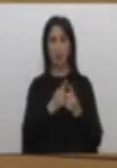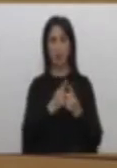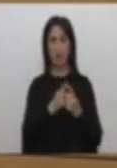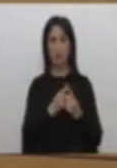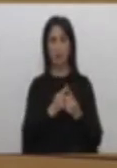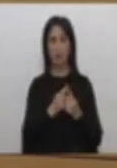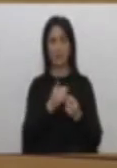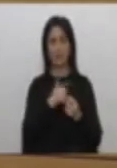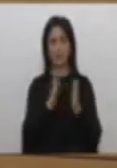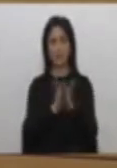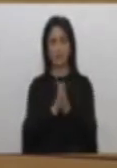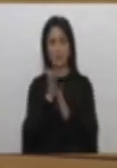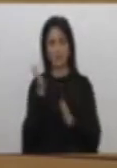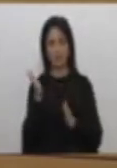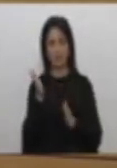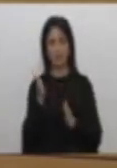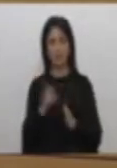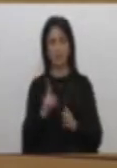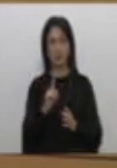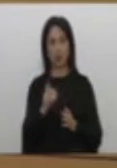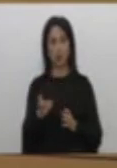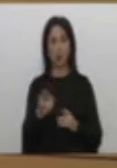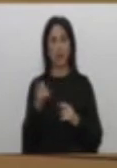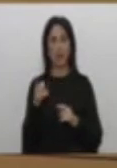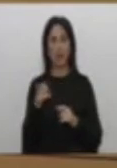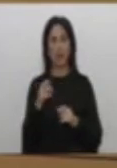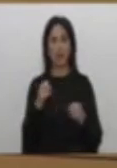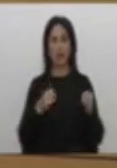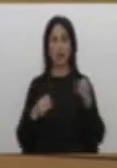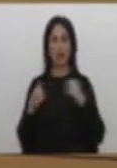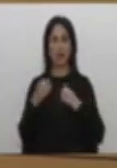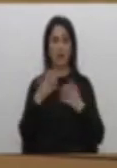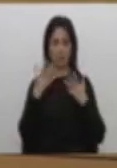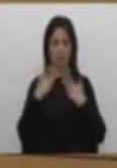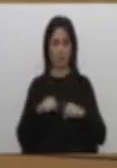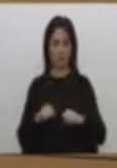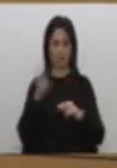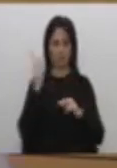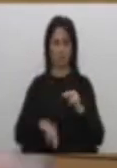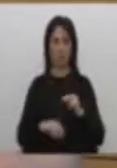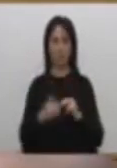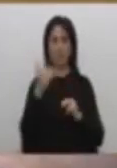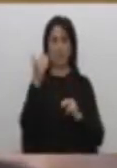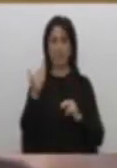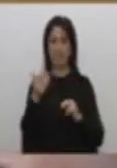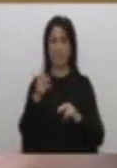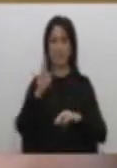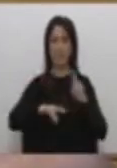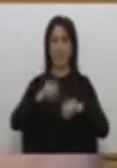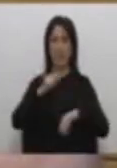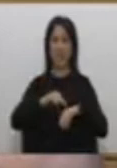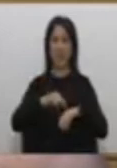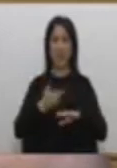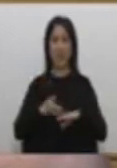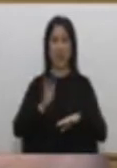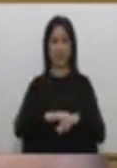და მინდა ვთხოვო მათ, რომ გამოვიდნენ ამ დაპირისპირების რეჟიმიდან. Თქვენ თქვენივე ამ განწყობებით